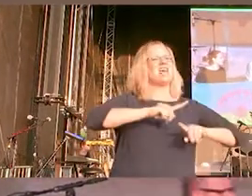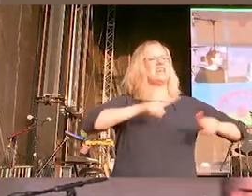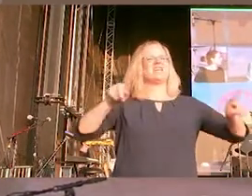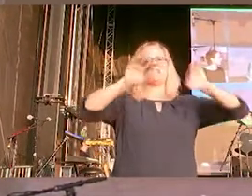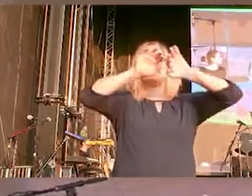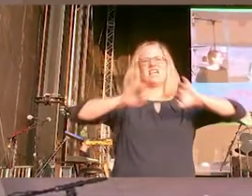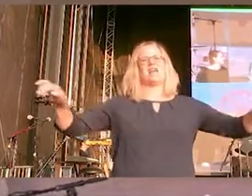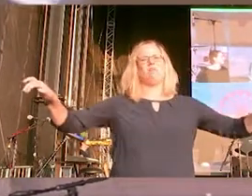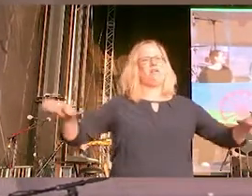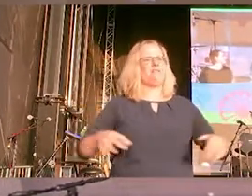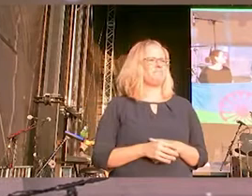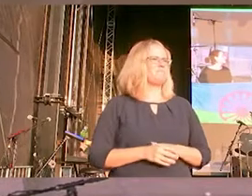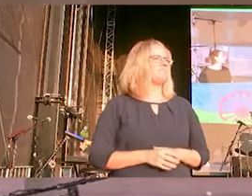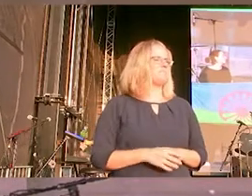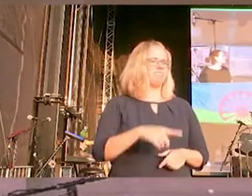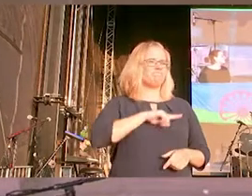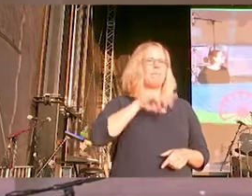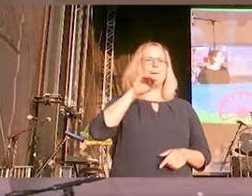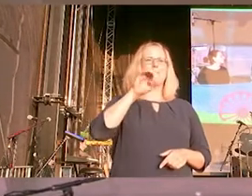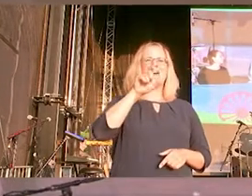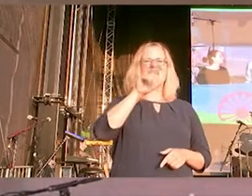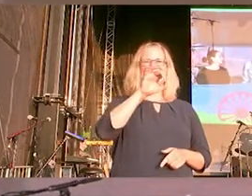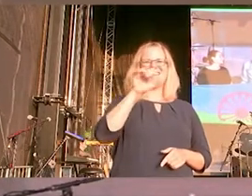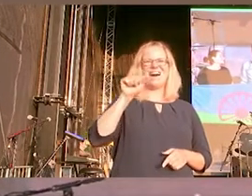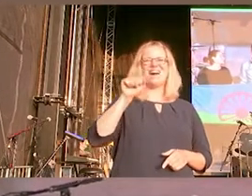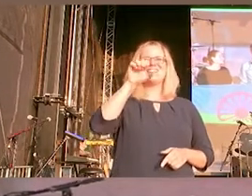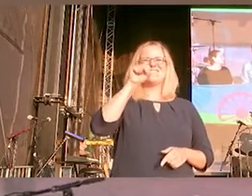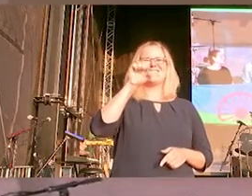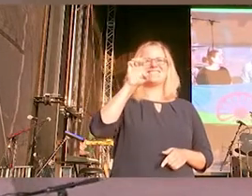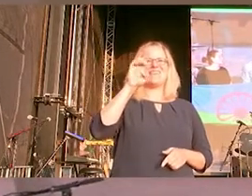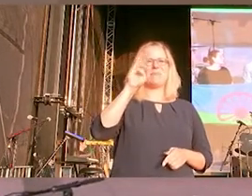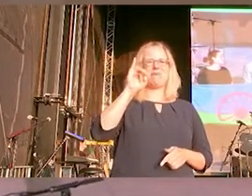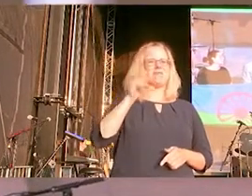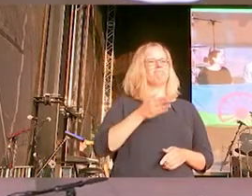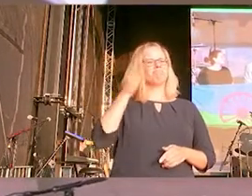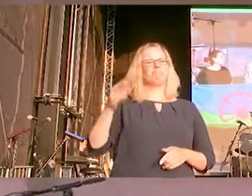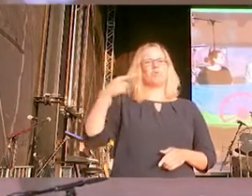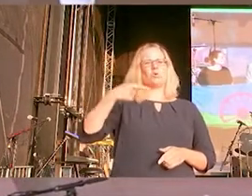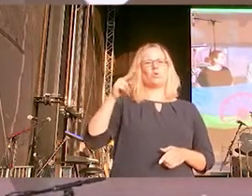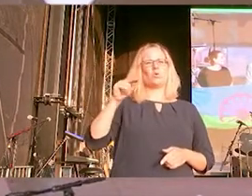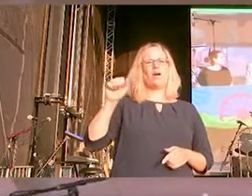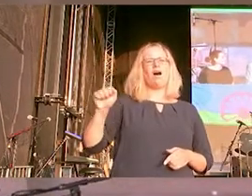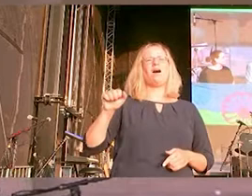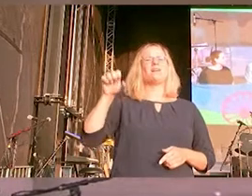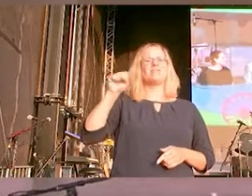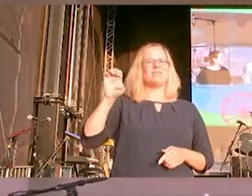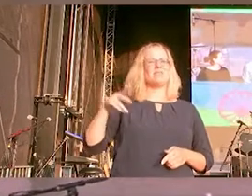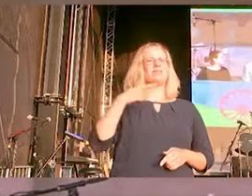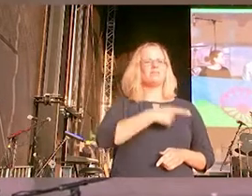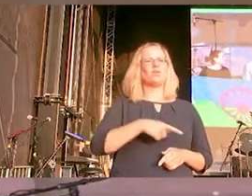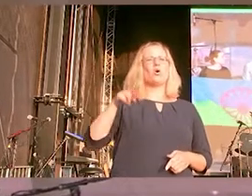unteilbar sind. Ich bin Melissa Sedi und neben mir steht Güner Sedi von Romanus zum